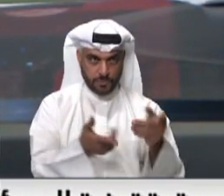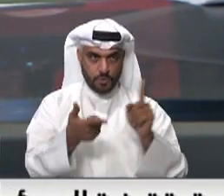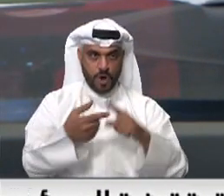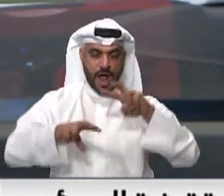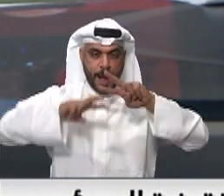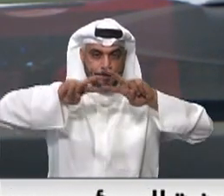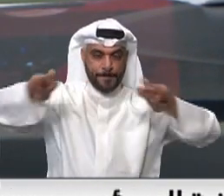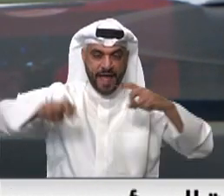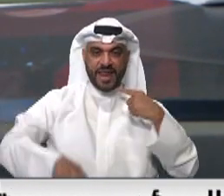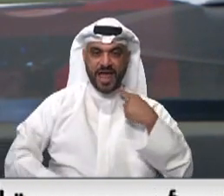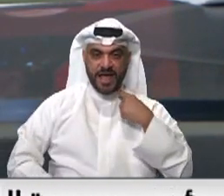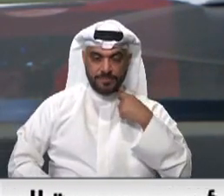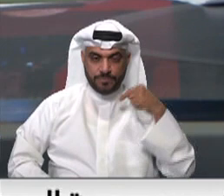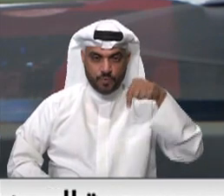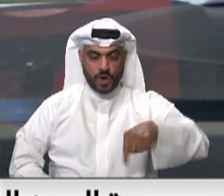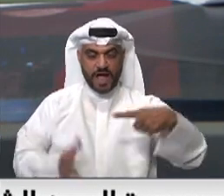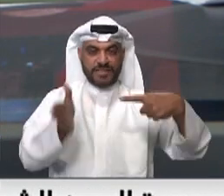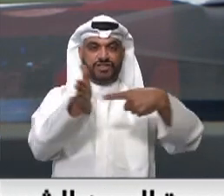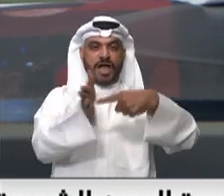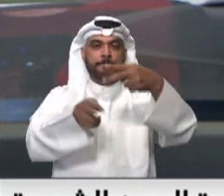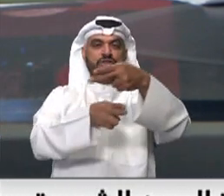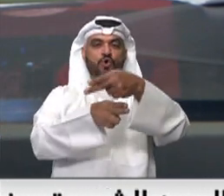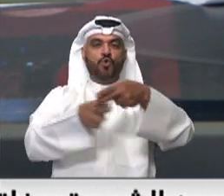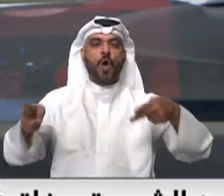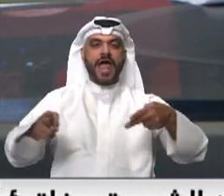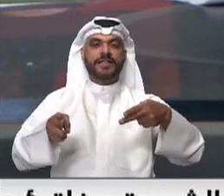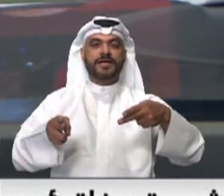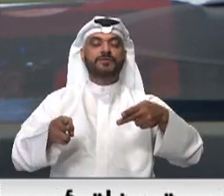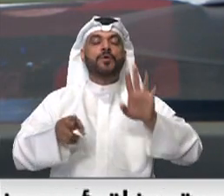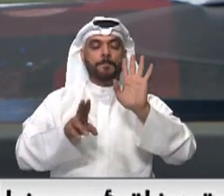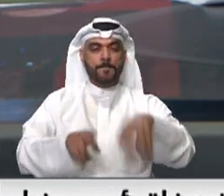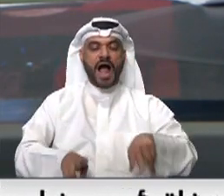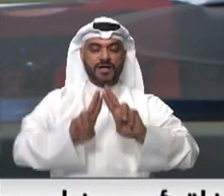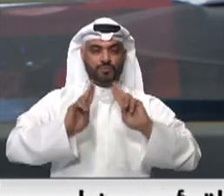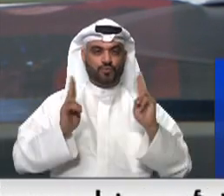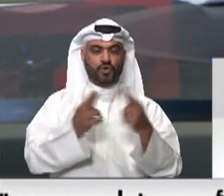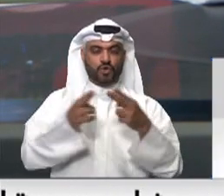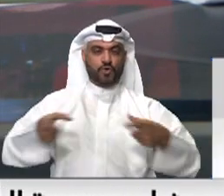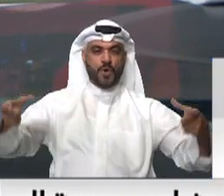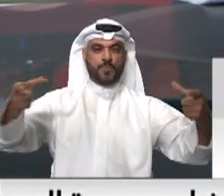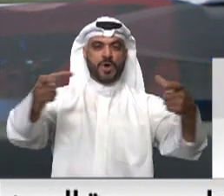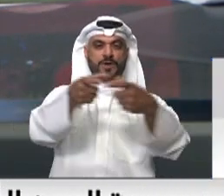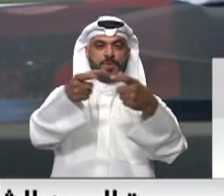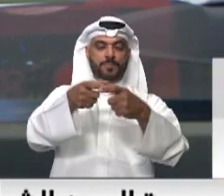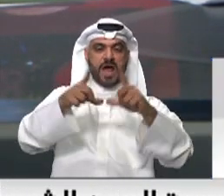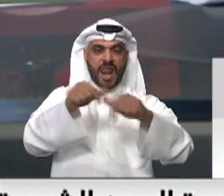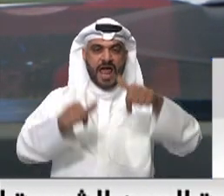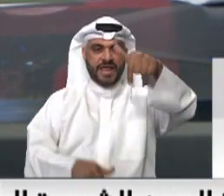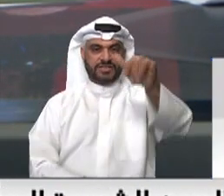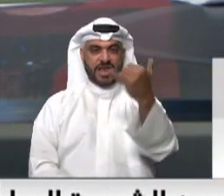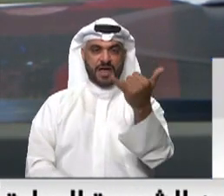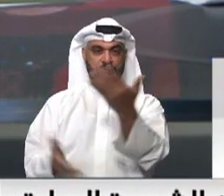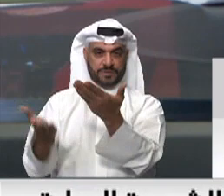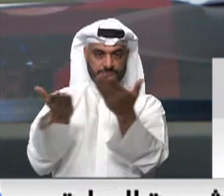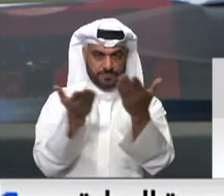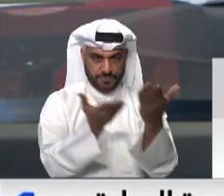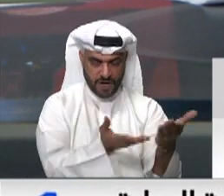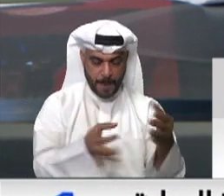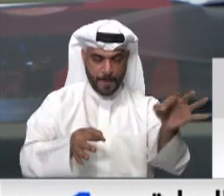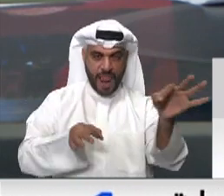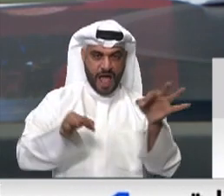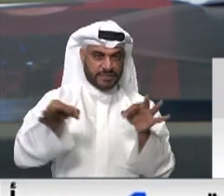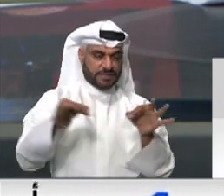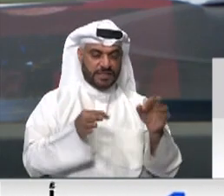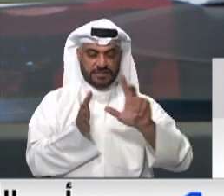والبحث العلمي، عقدت جامعة الكويت ملتقى الخليج العربي الهندسي الأول لدول مجلس التعاون الخليجي